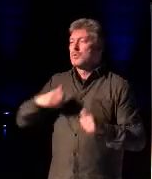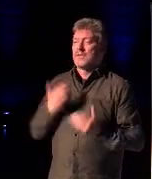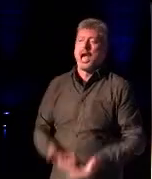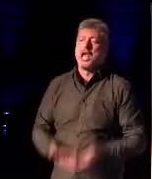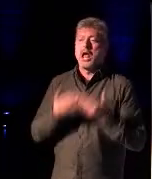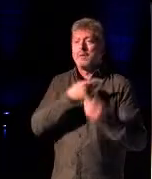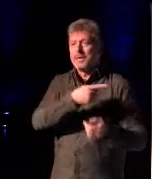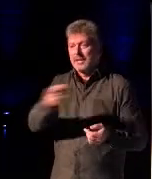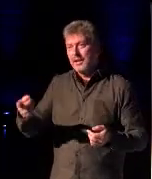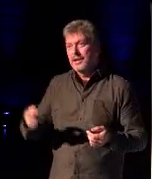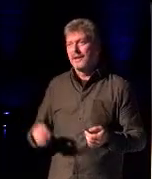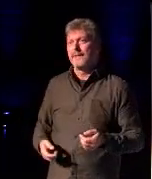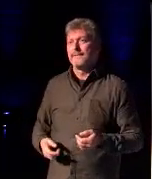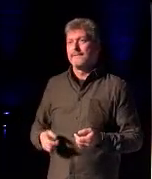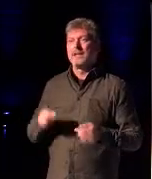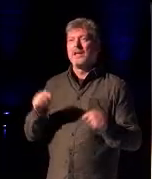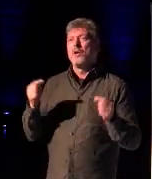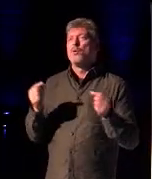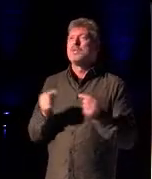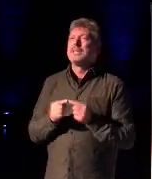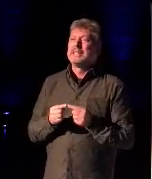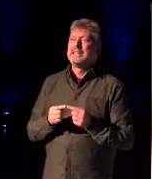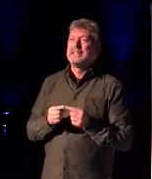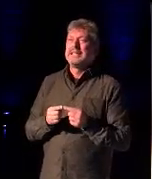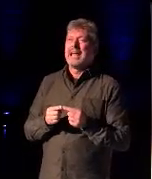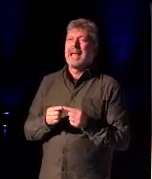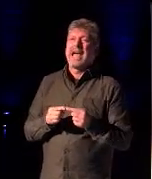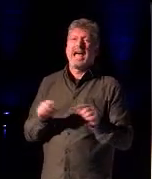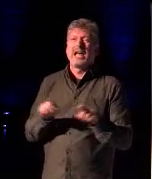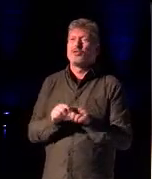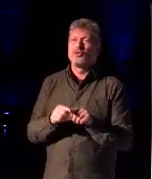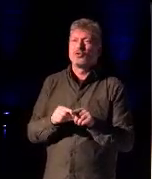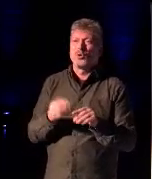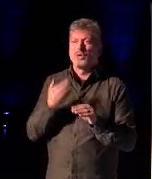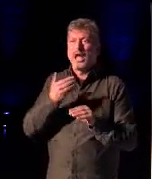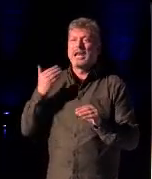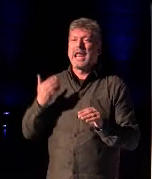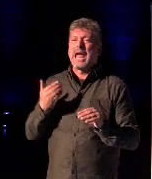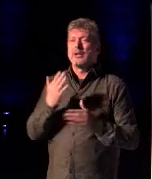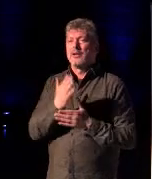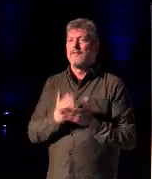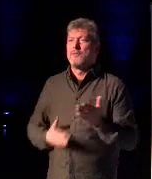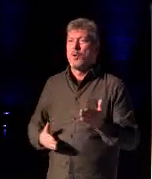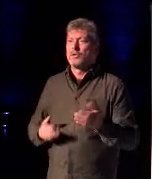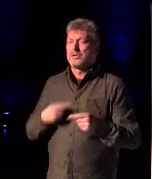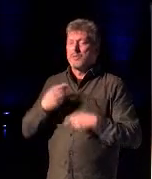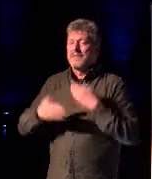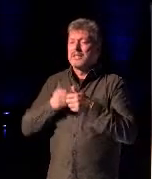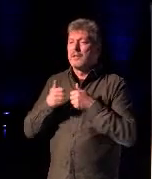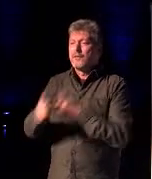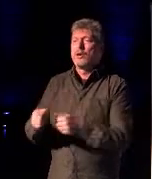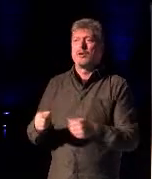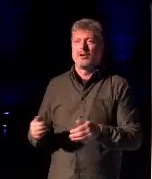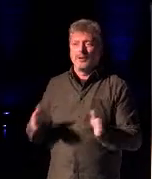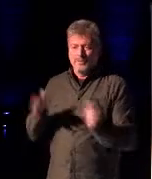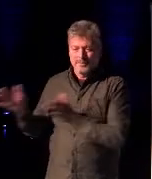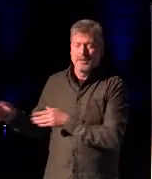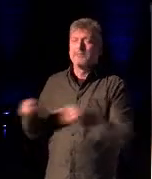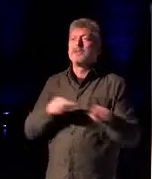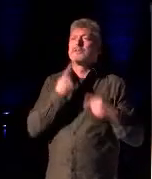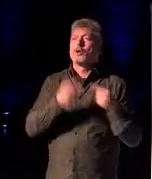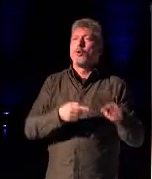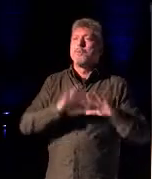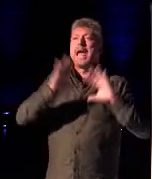dere. Og det en reaktiv måte som blir videreført når vi på en måte tenker den veien. Slik at når vi snakker om helhetlig pasientforløp i